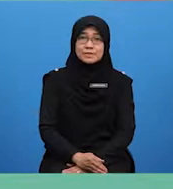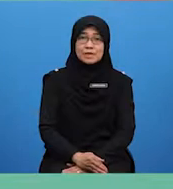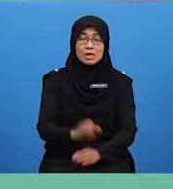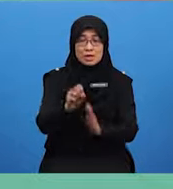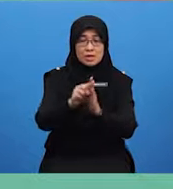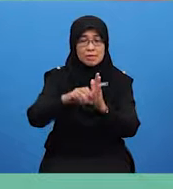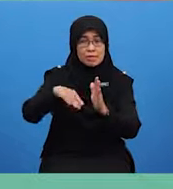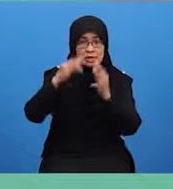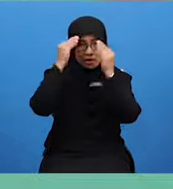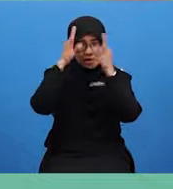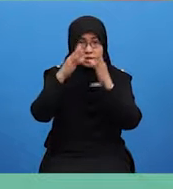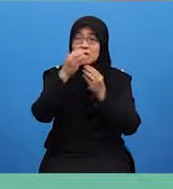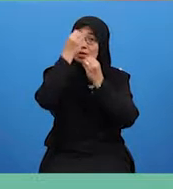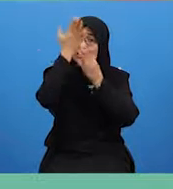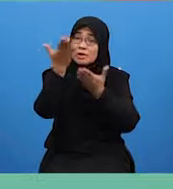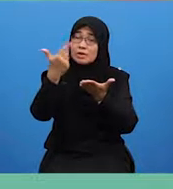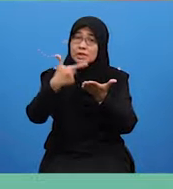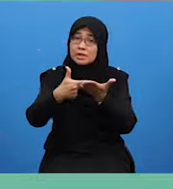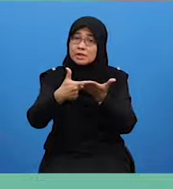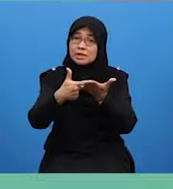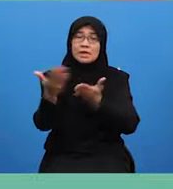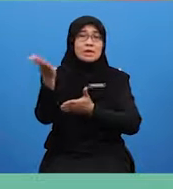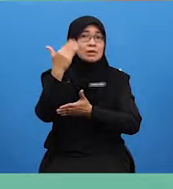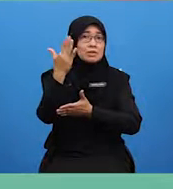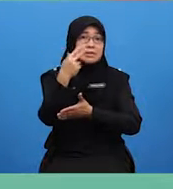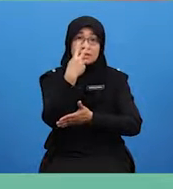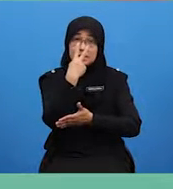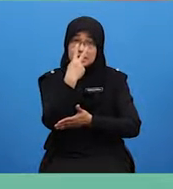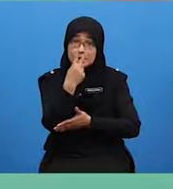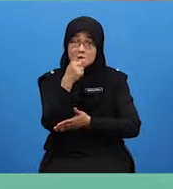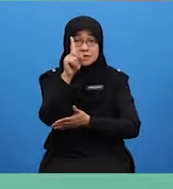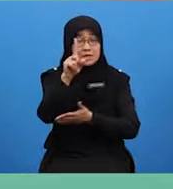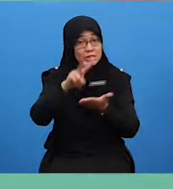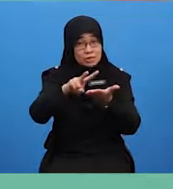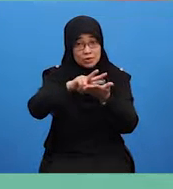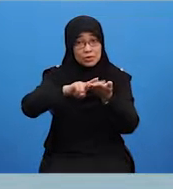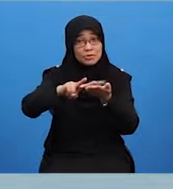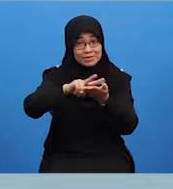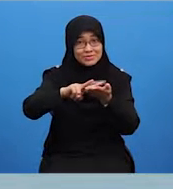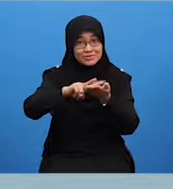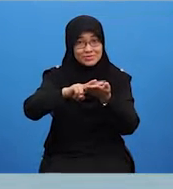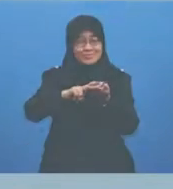Sebelum cikgu terangkan lebih lanjut, jom mari kita tonton ni satu video dulu.